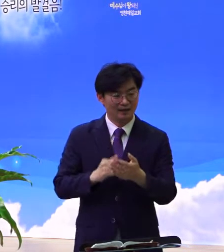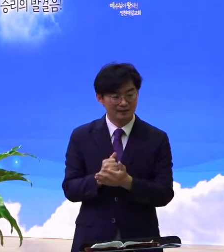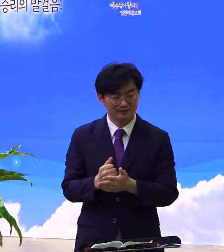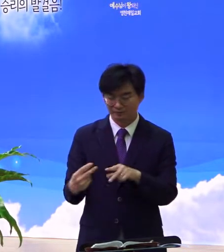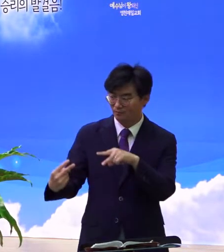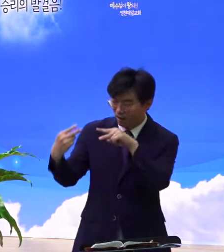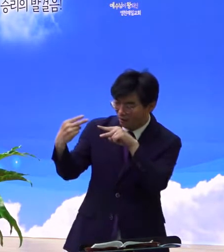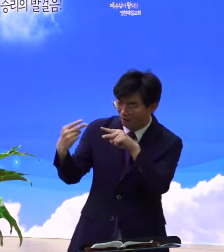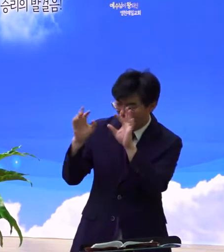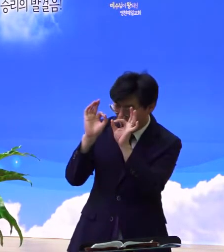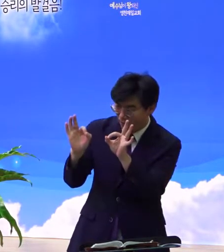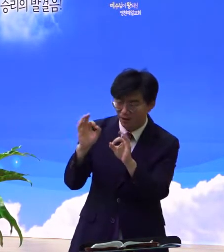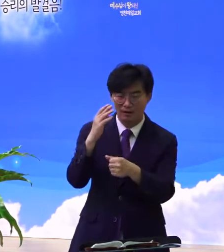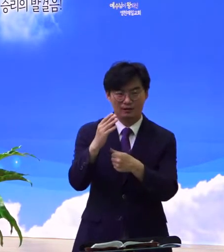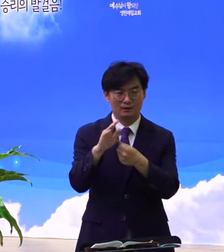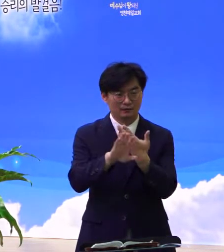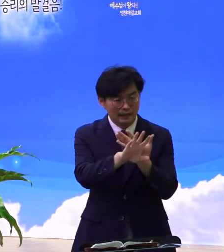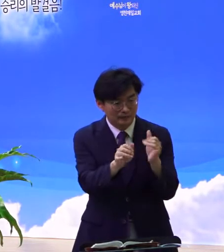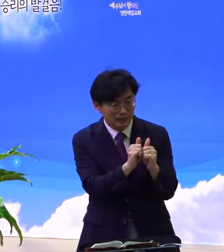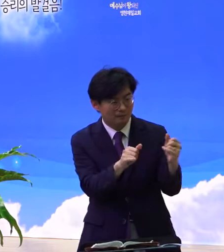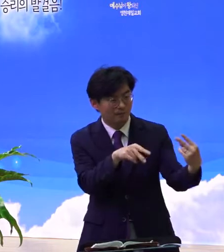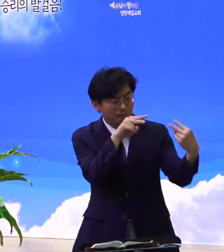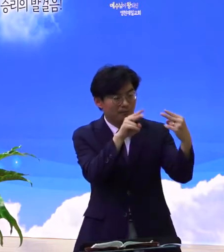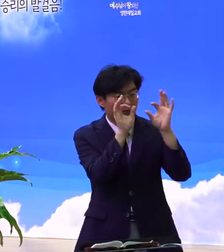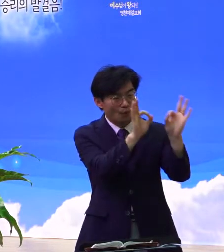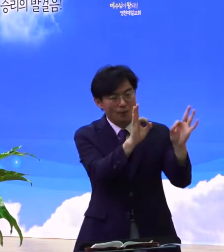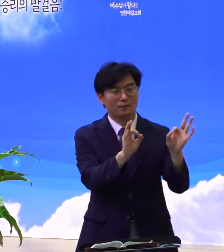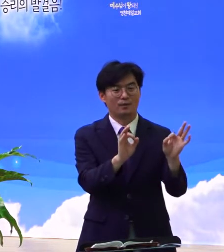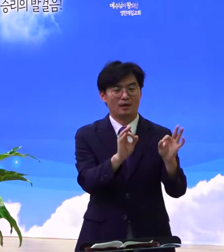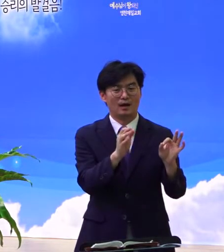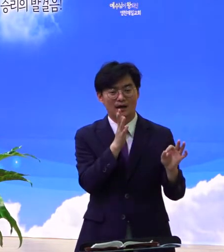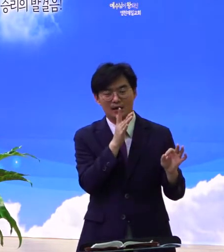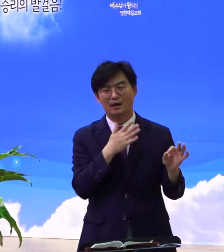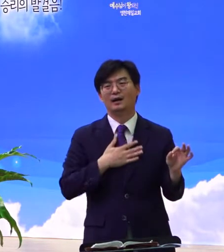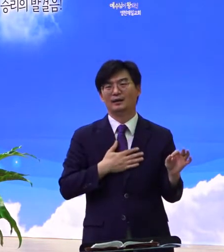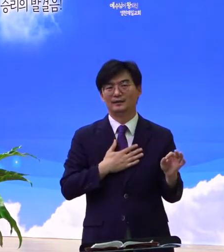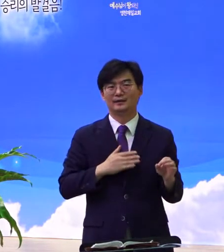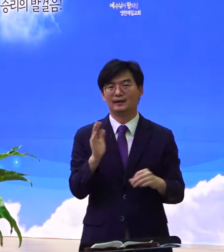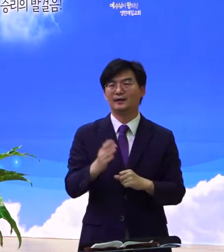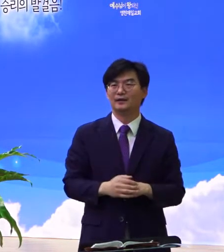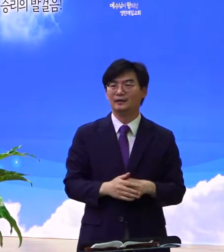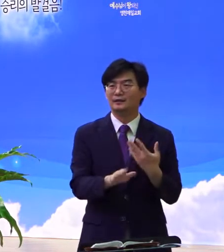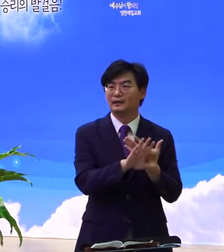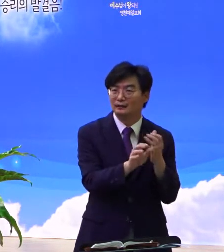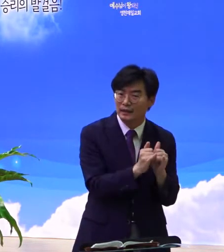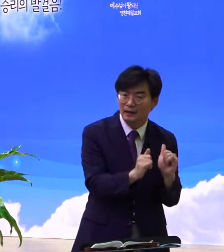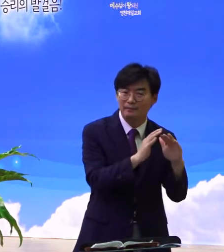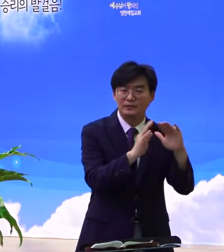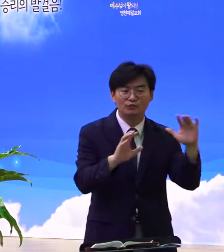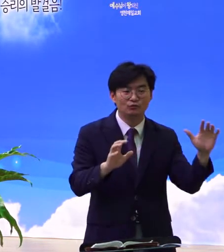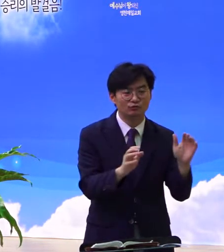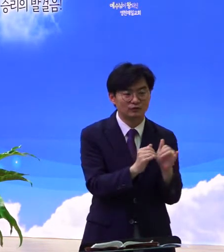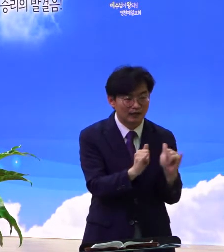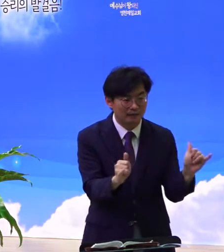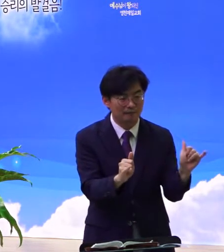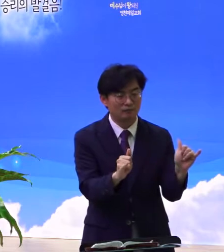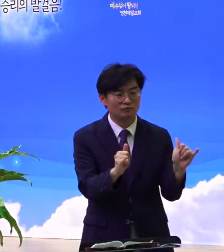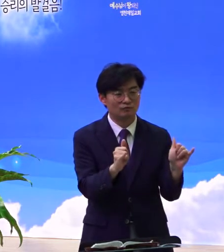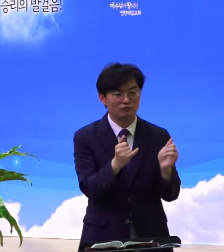되고, 그리고 이웃을 바라보게 됩니다. 그래서 이웃을 향하여서 하나님의 축복의